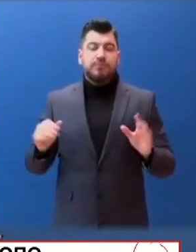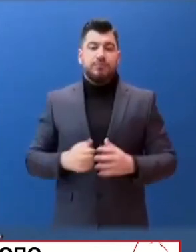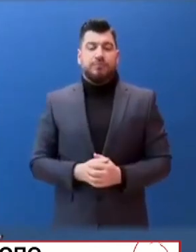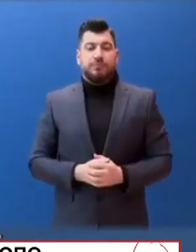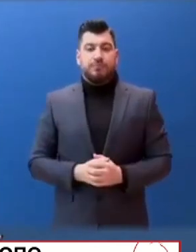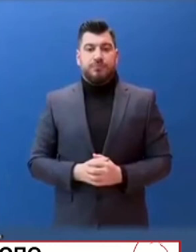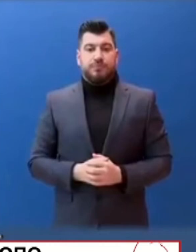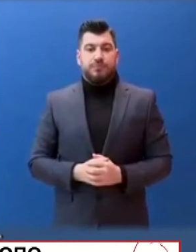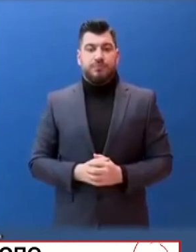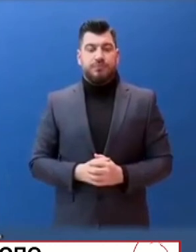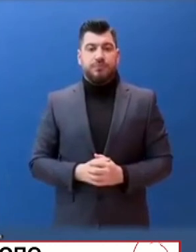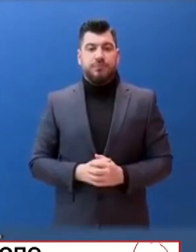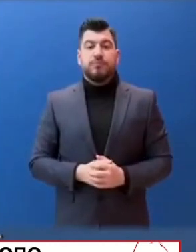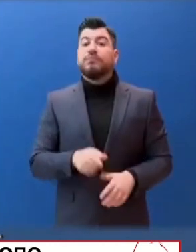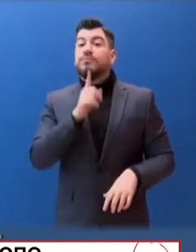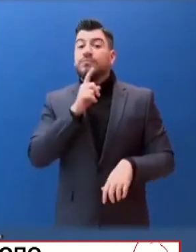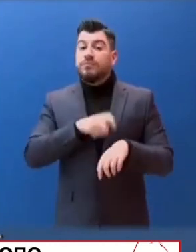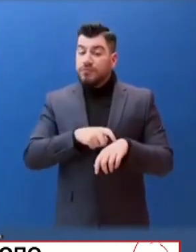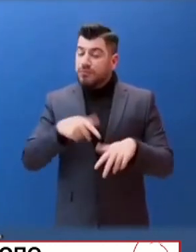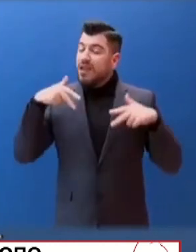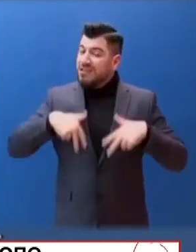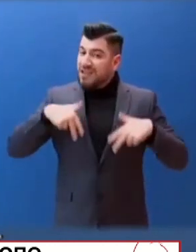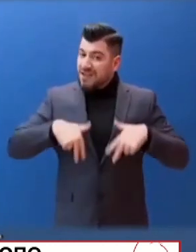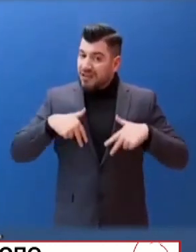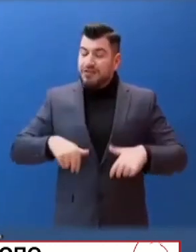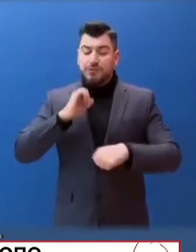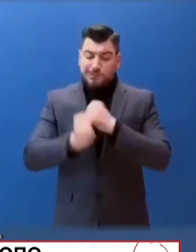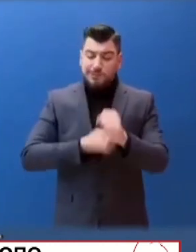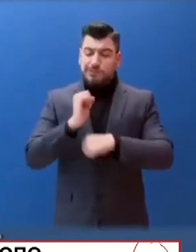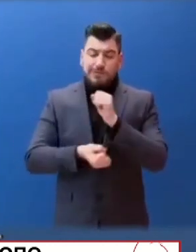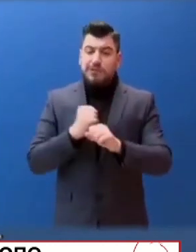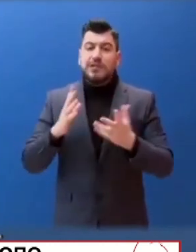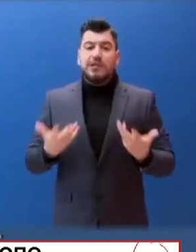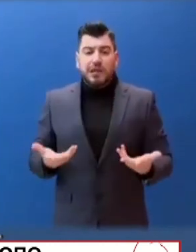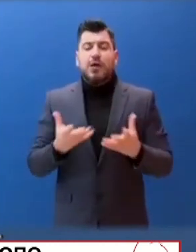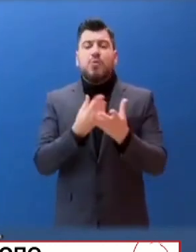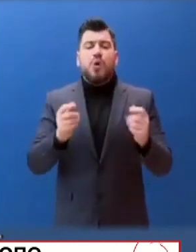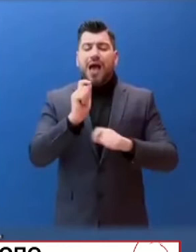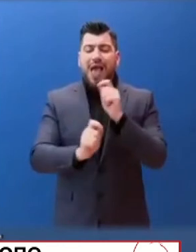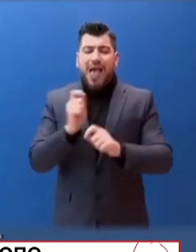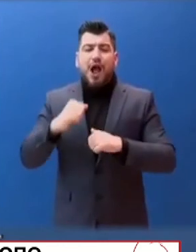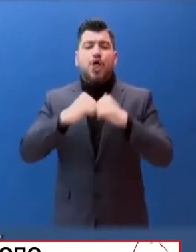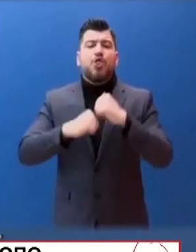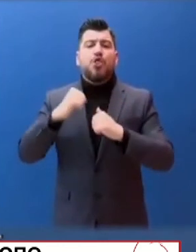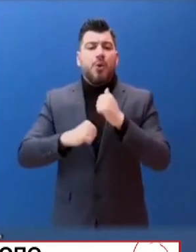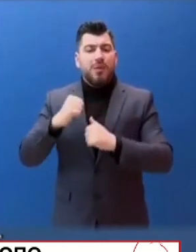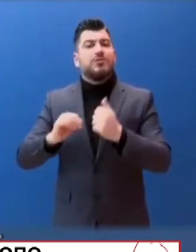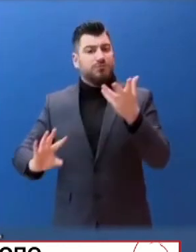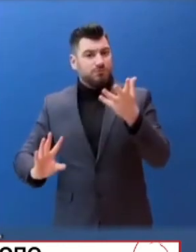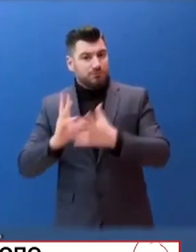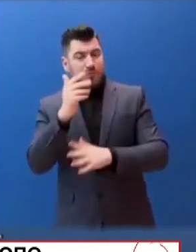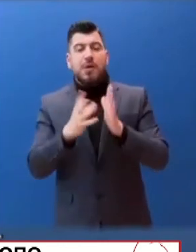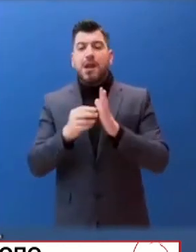διάρκειας. Την ίδια στιγμή η κυβέρνηση προχωρά με ταχύτητα μεγάλα έργα αναπτυξιακής υποδομής όπως ο οδικός